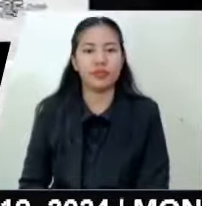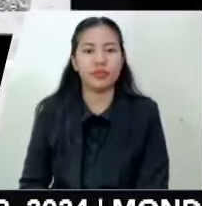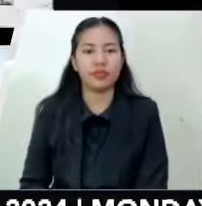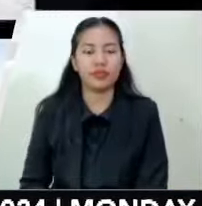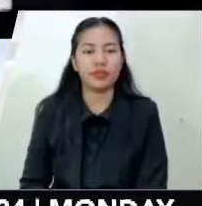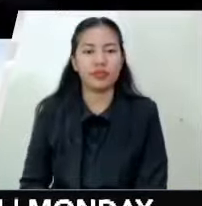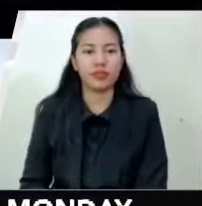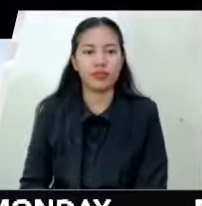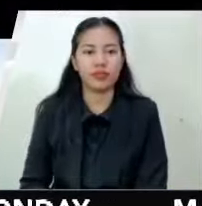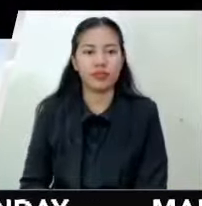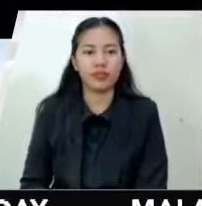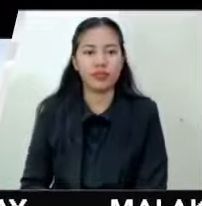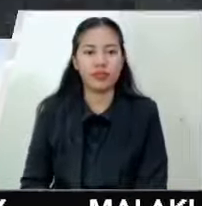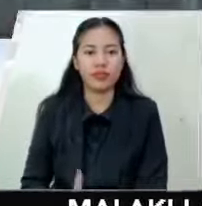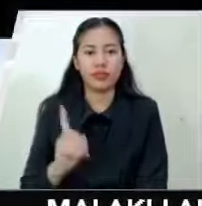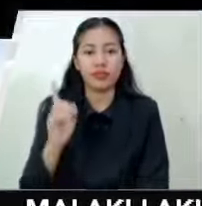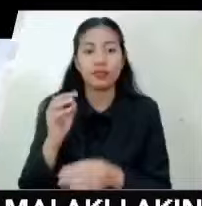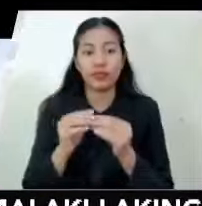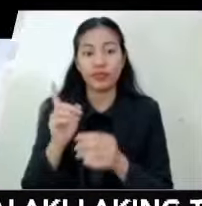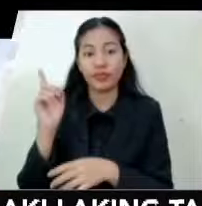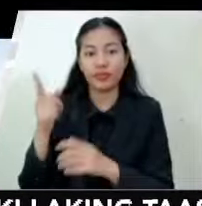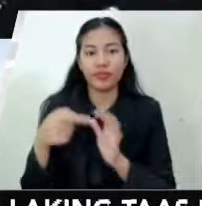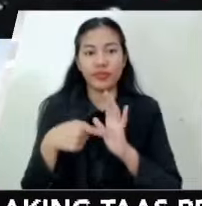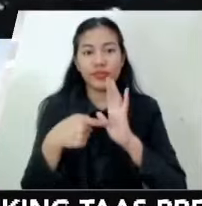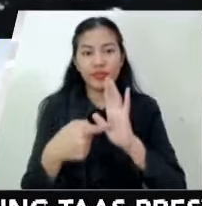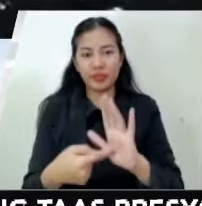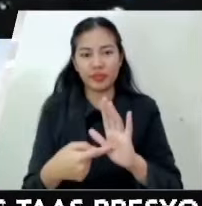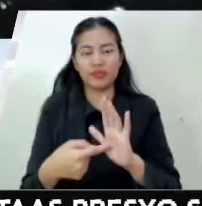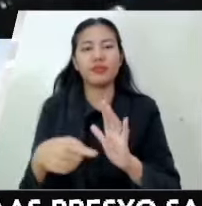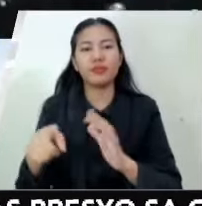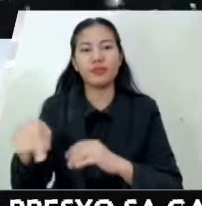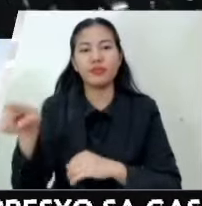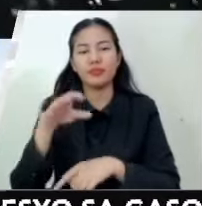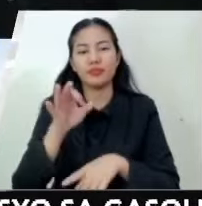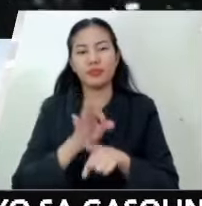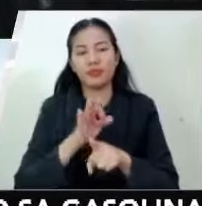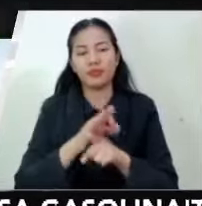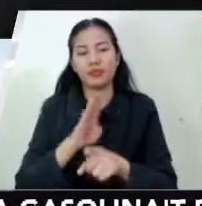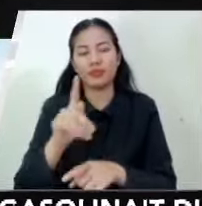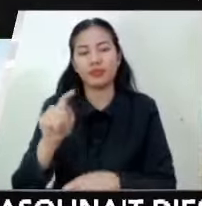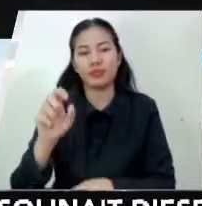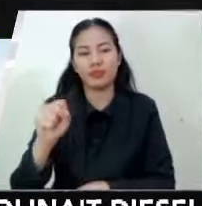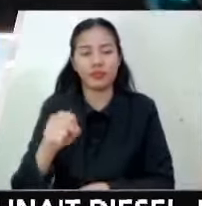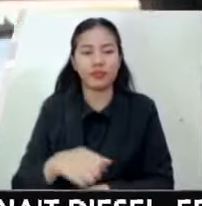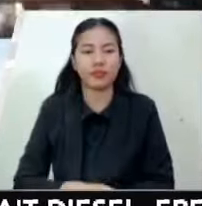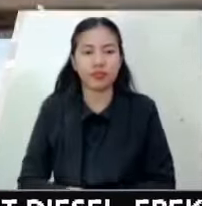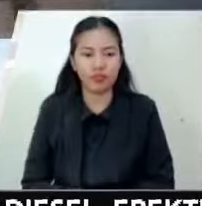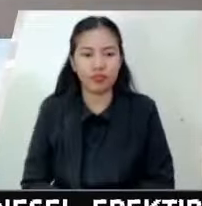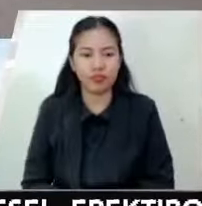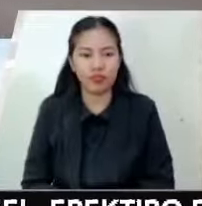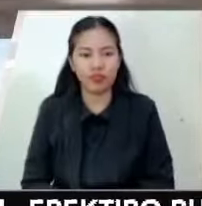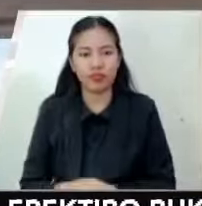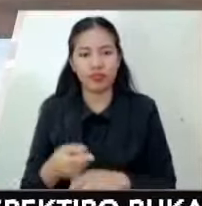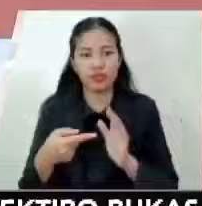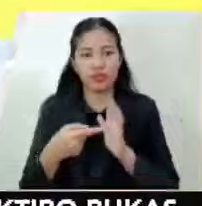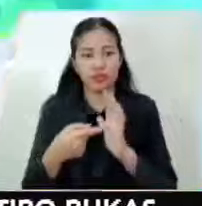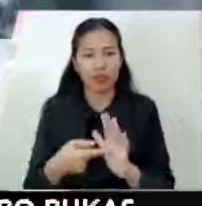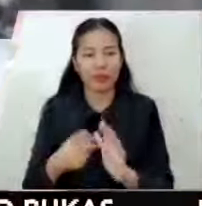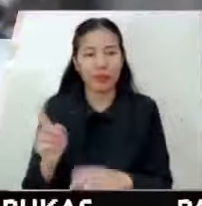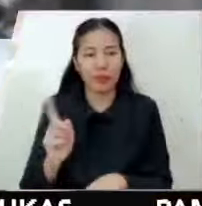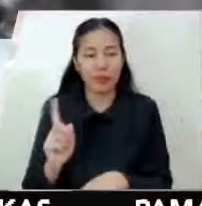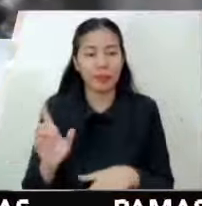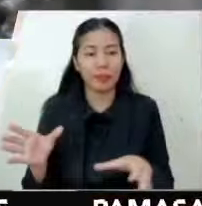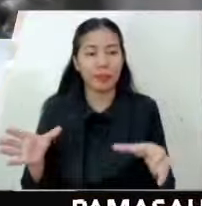Heto naman sa mga Mare at Parekong Army. Inilabas na ng Big Hit Music ang teaser ng Hope on the Street documentary